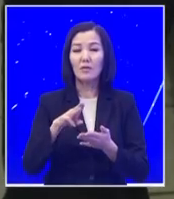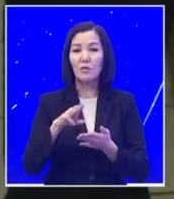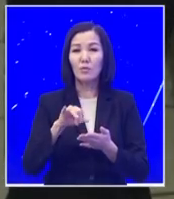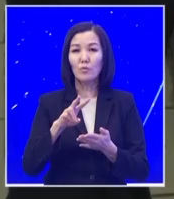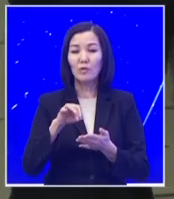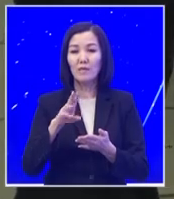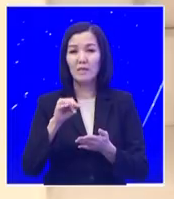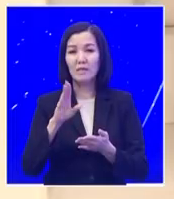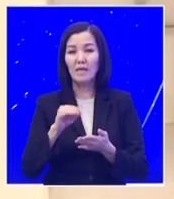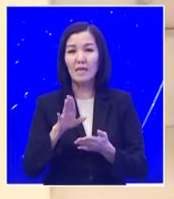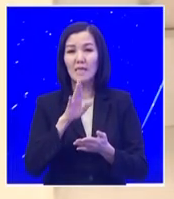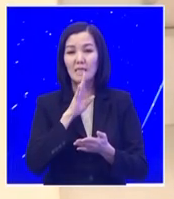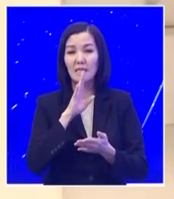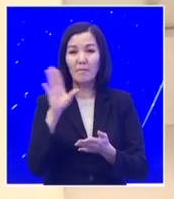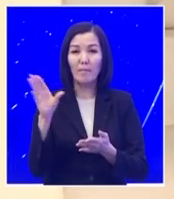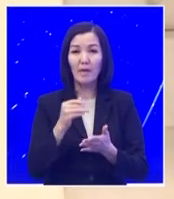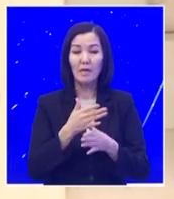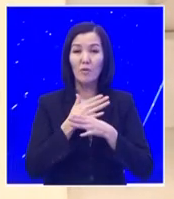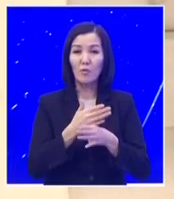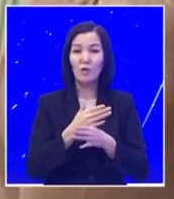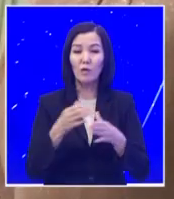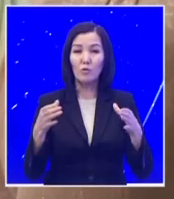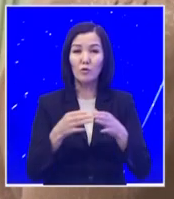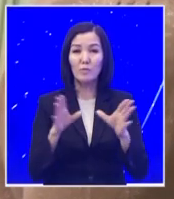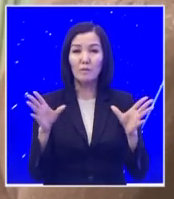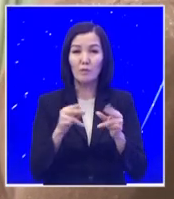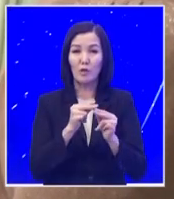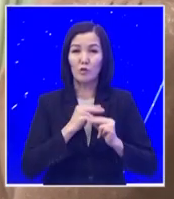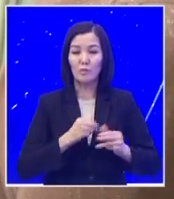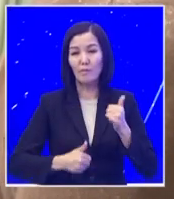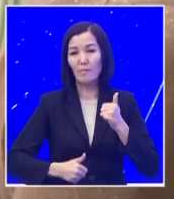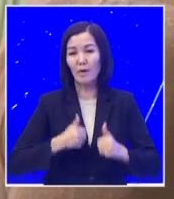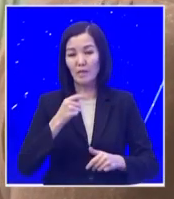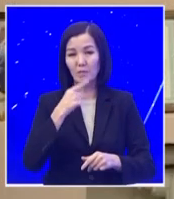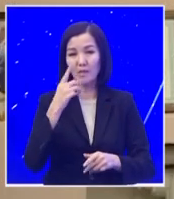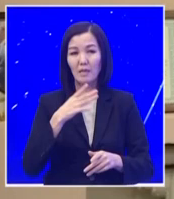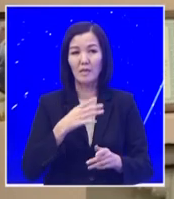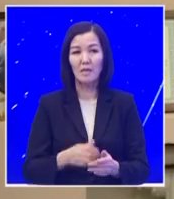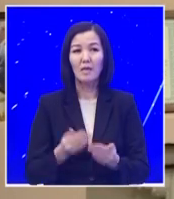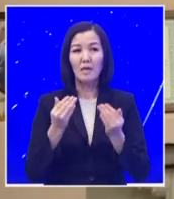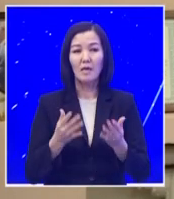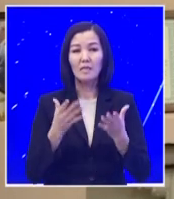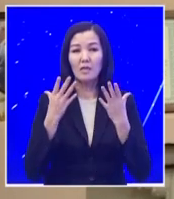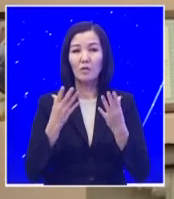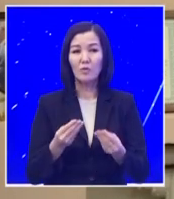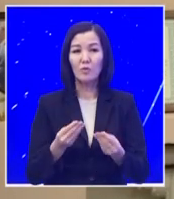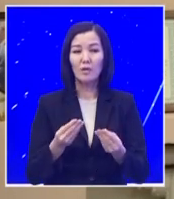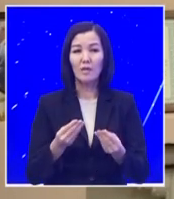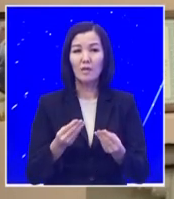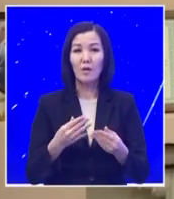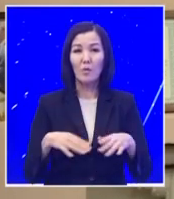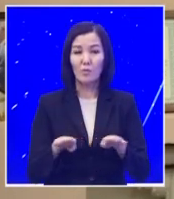үнемі қолдап қолпаштап отырады. Онымен ұжымдас болғандарын мақтанышпен айтады. Қазіргі таңда осындай